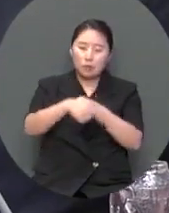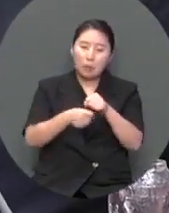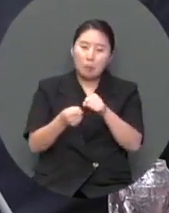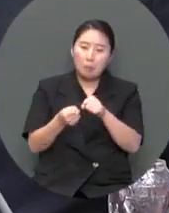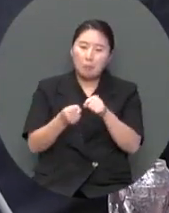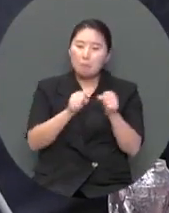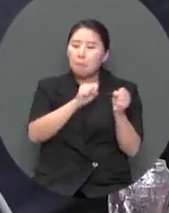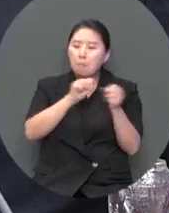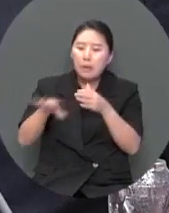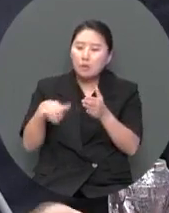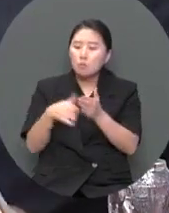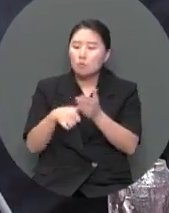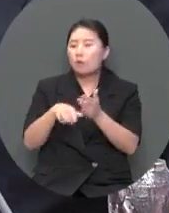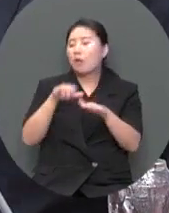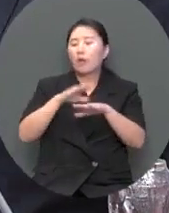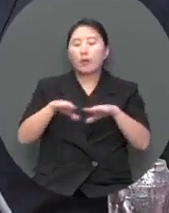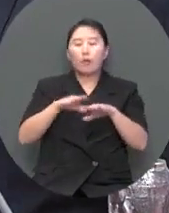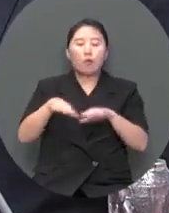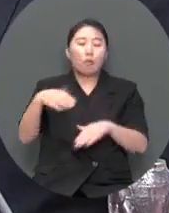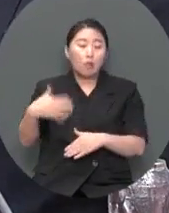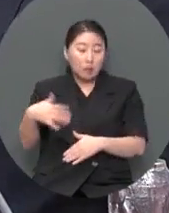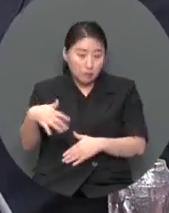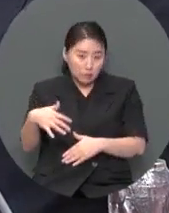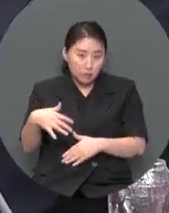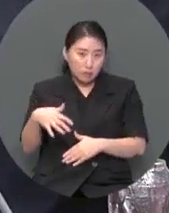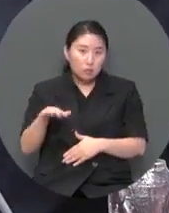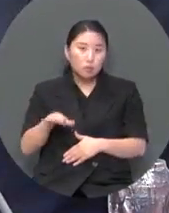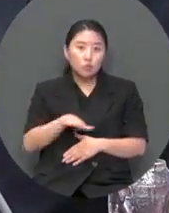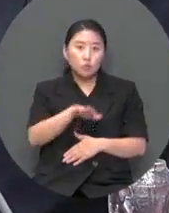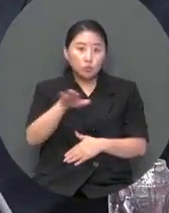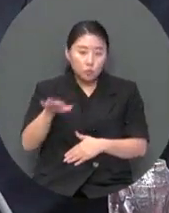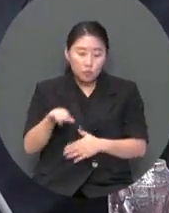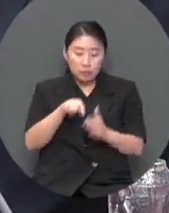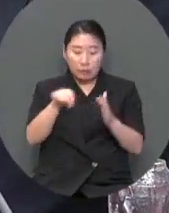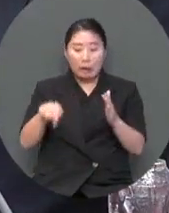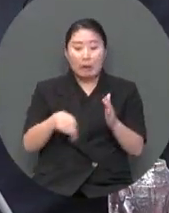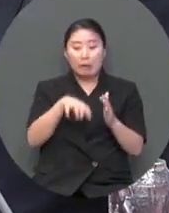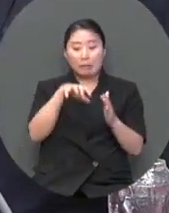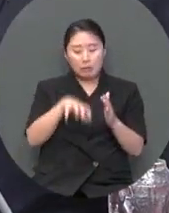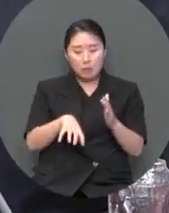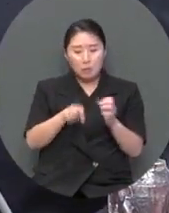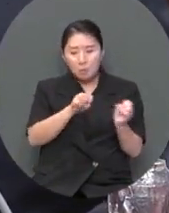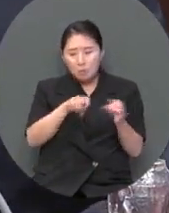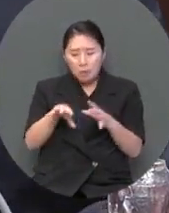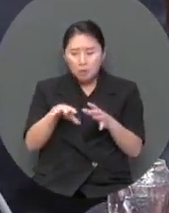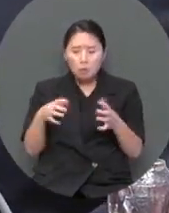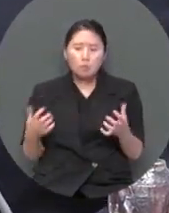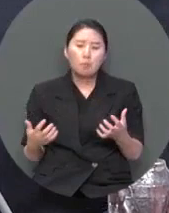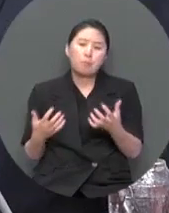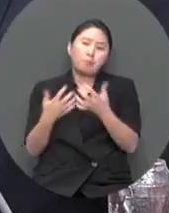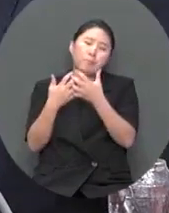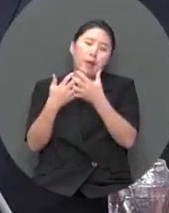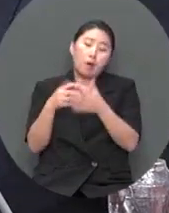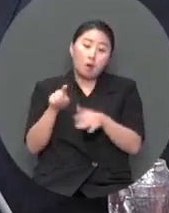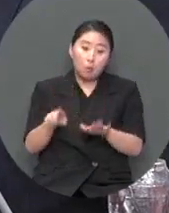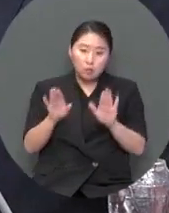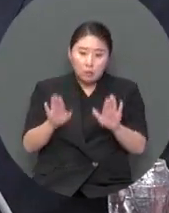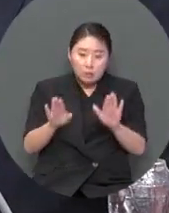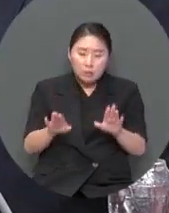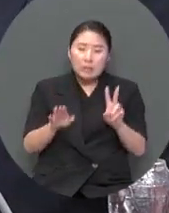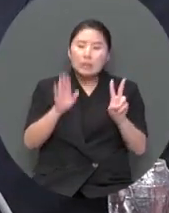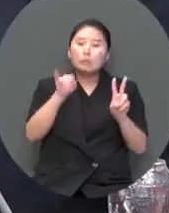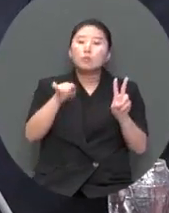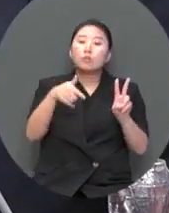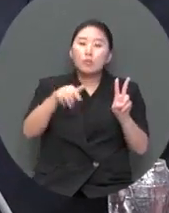문제 해결하지 못하고 있고 저희 고리 원전 내부 폐기물 부하율 올 2분기 기준에서